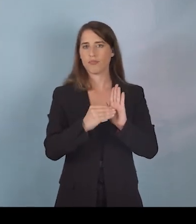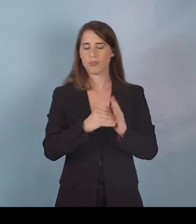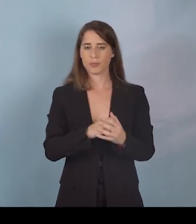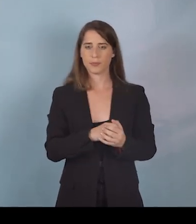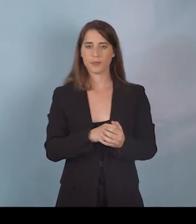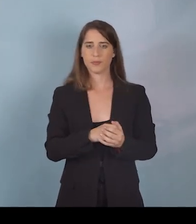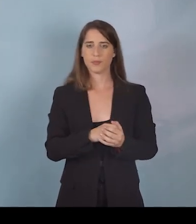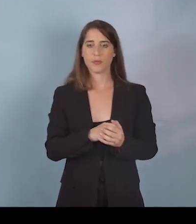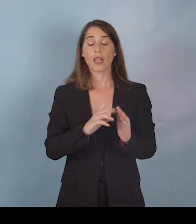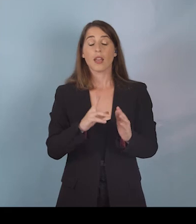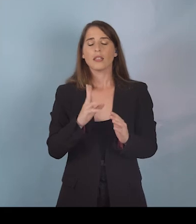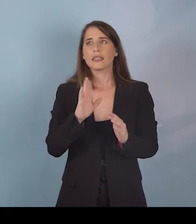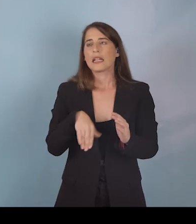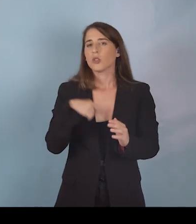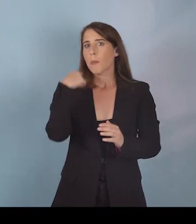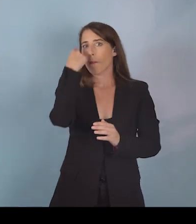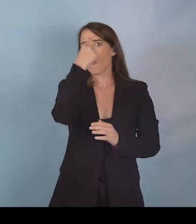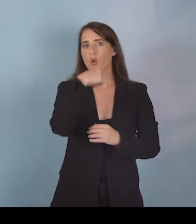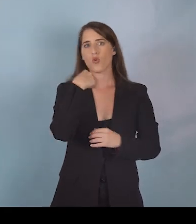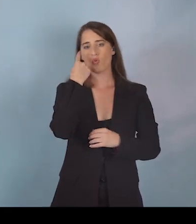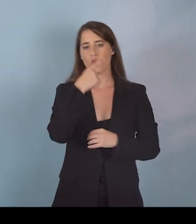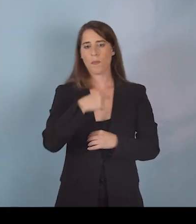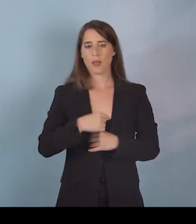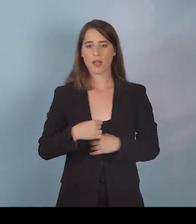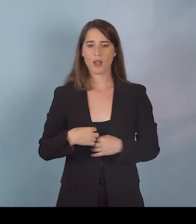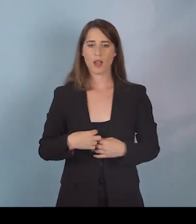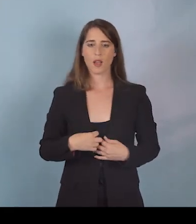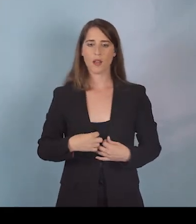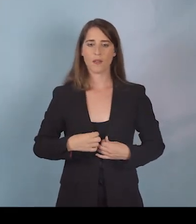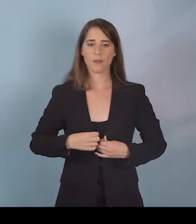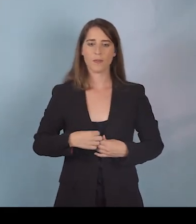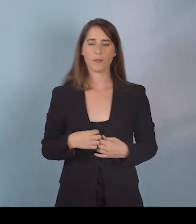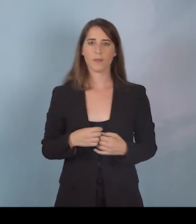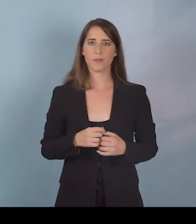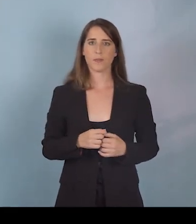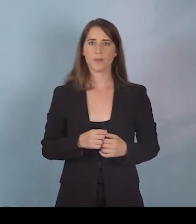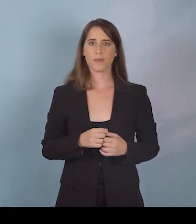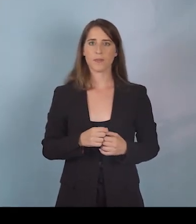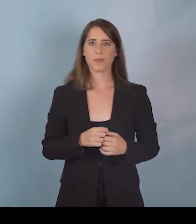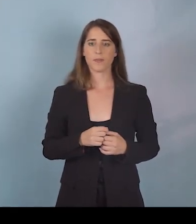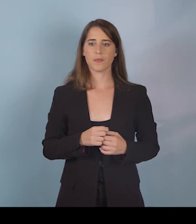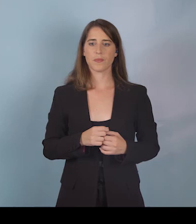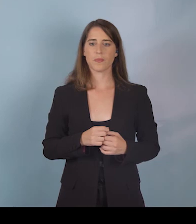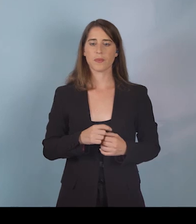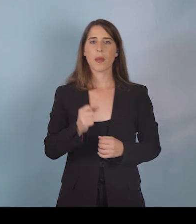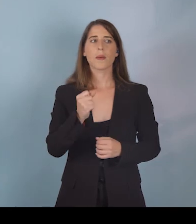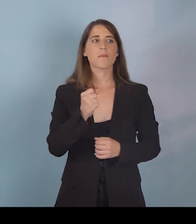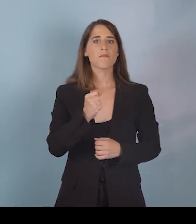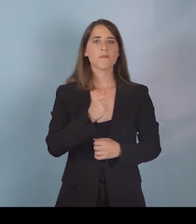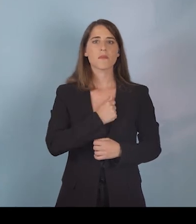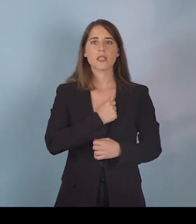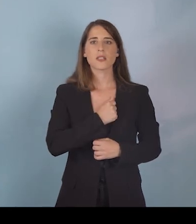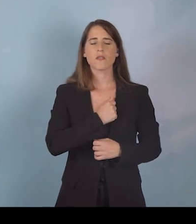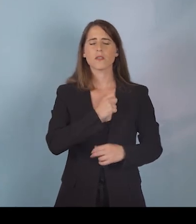αυξημένες εισηγήσεις για τον τομέα της εκπαίδευσης πάνω στο θέμα αυτό. Να καταθέσω μια τελείως προσωπική